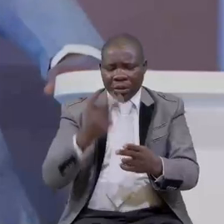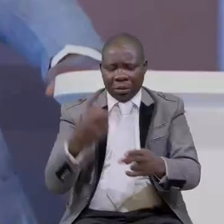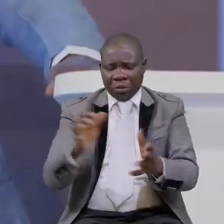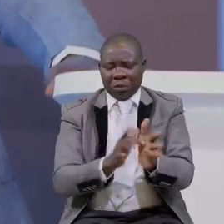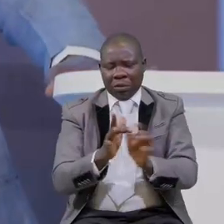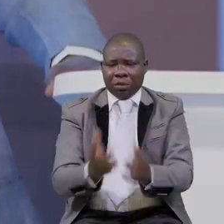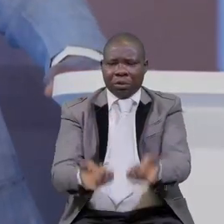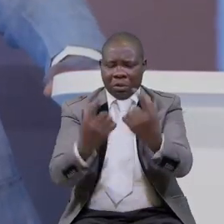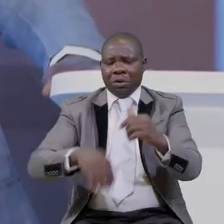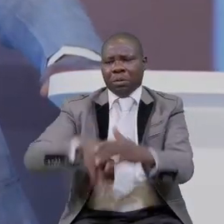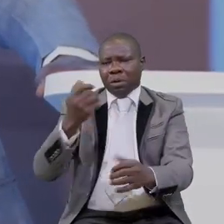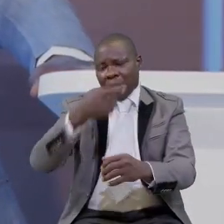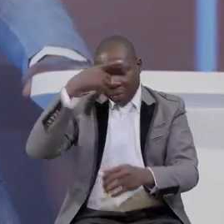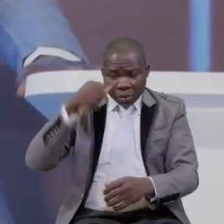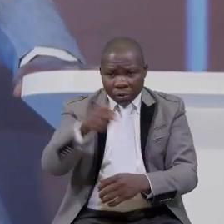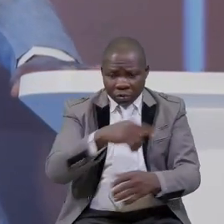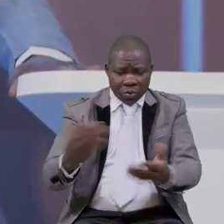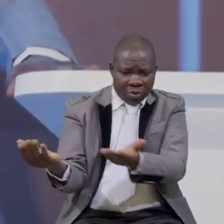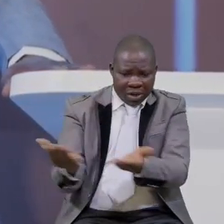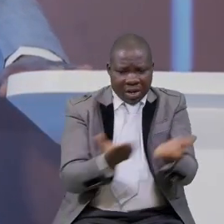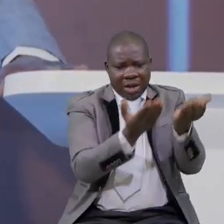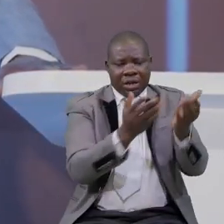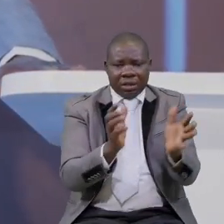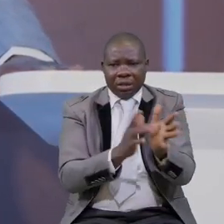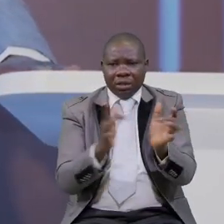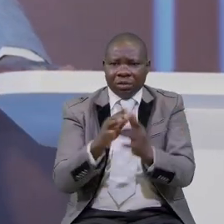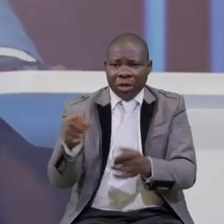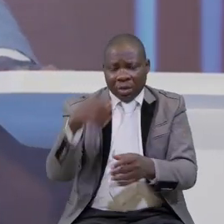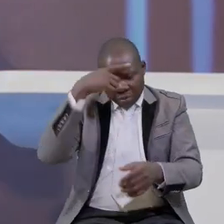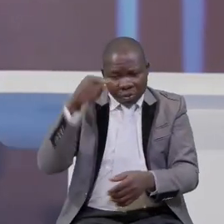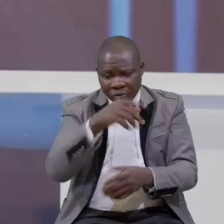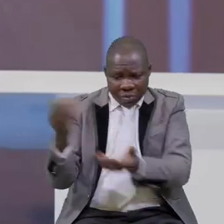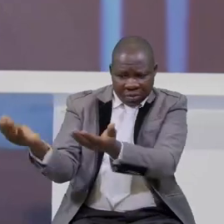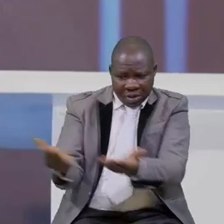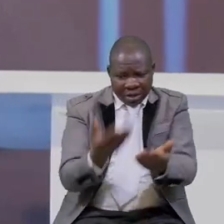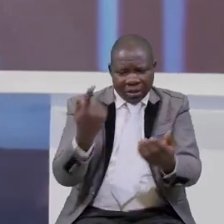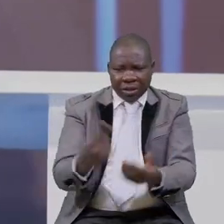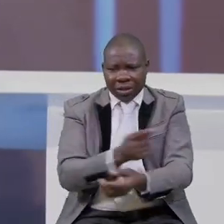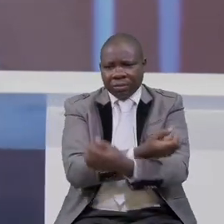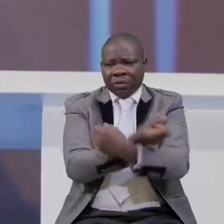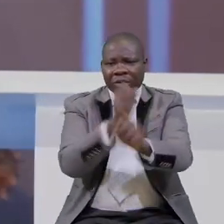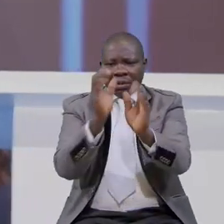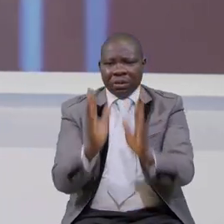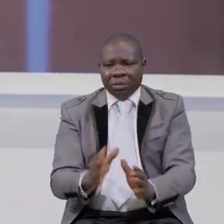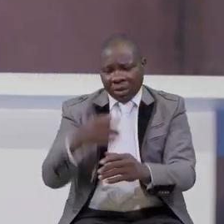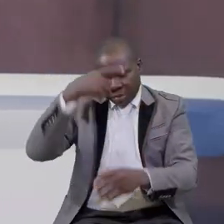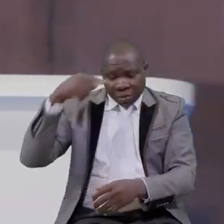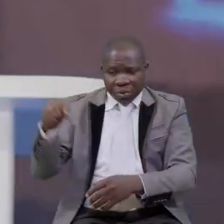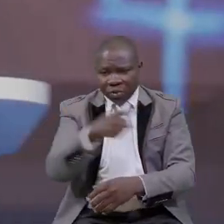sortez !» Parce que tu as Jésus-Christ, parce que tu portes le Rédempteur, parce que tu